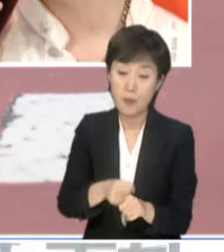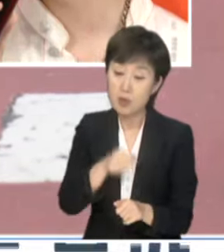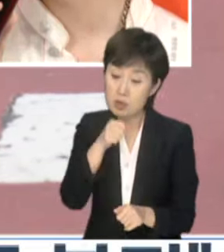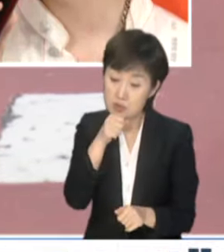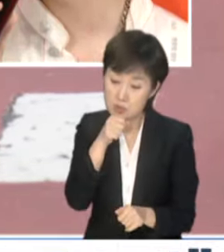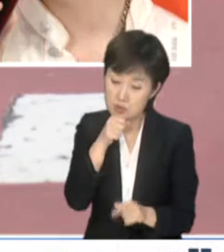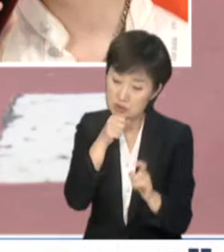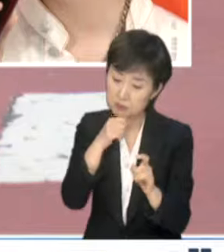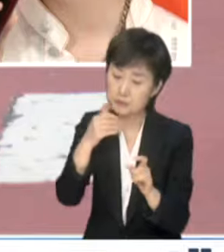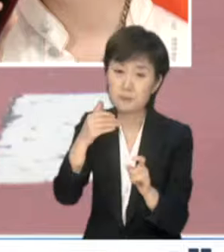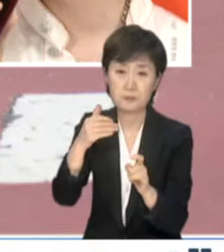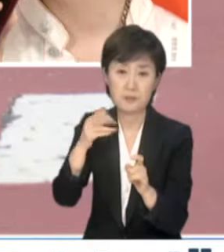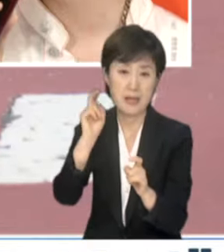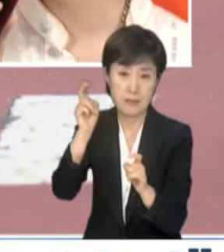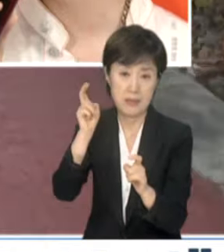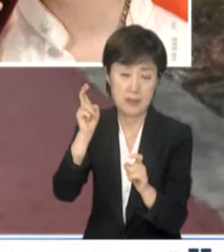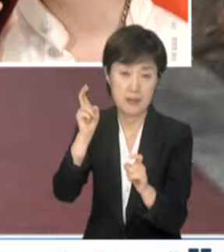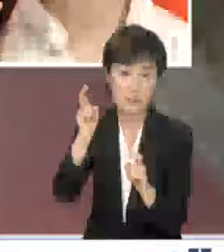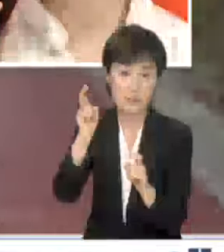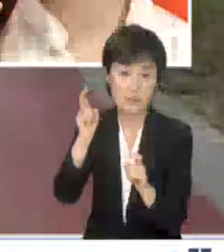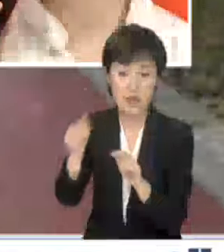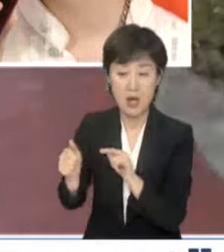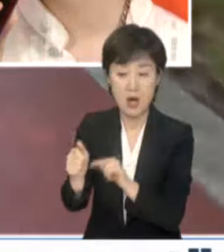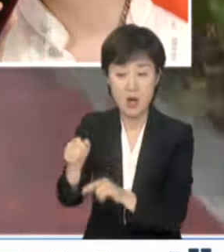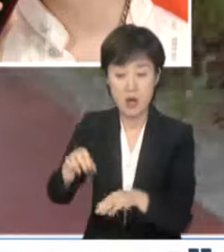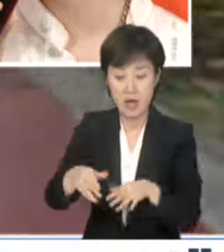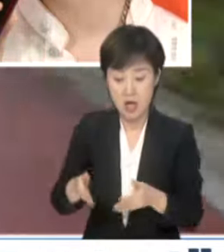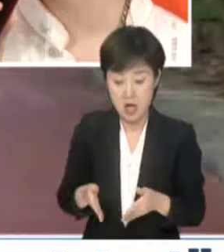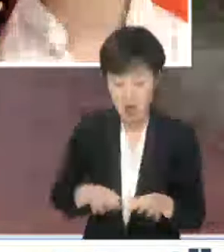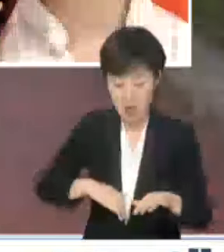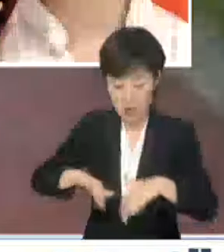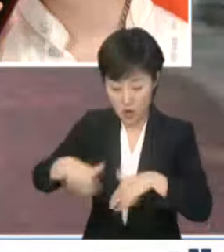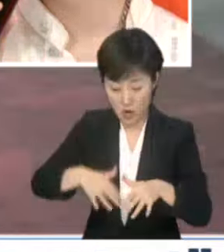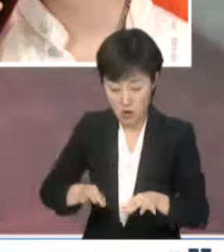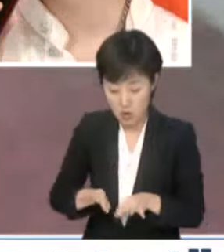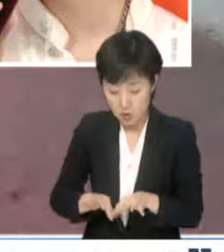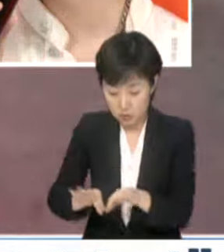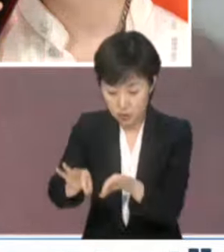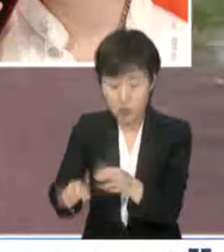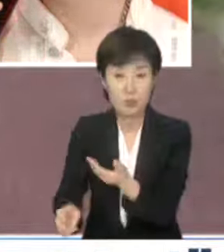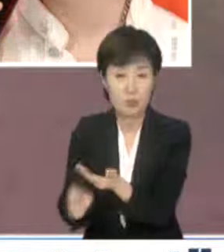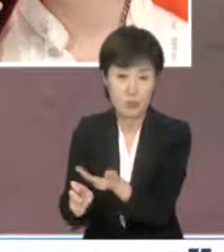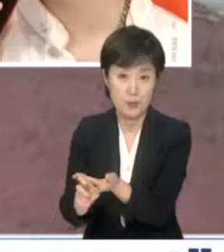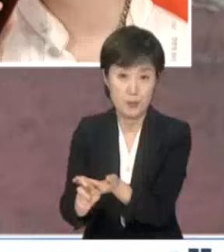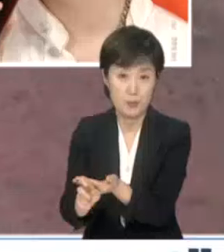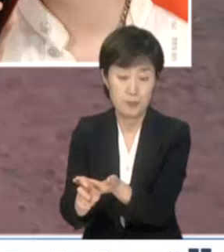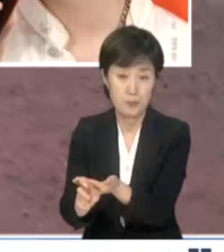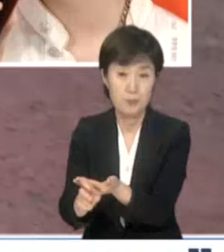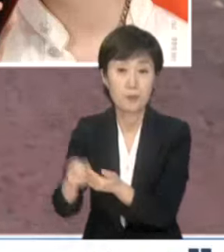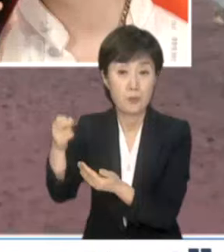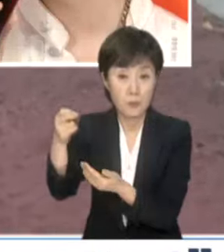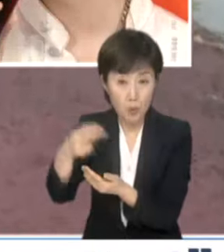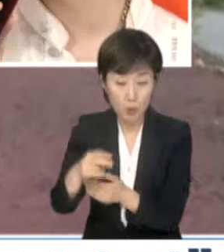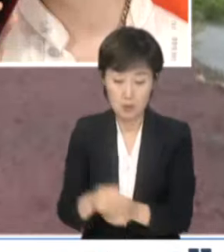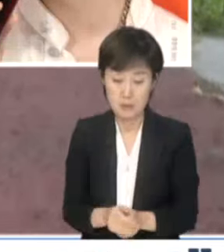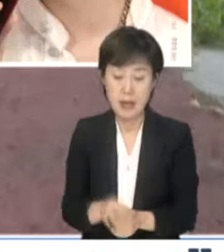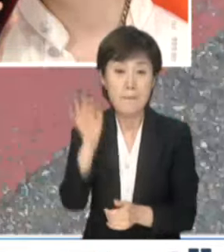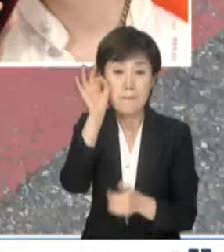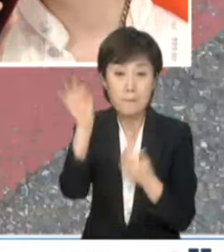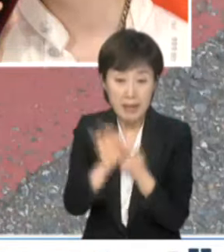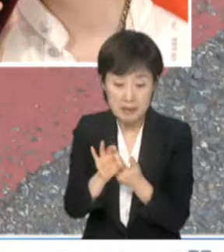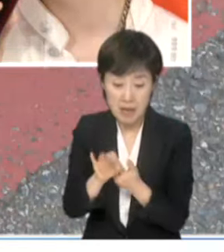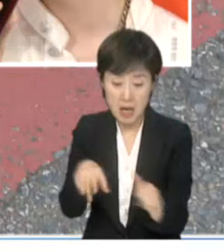10점 부과될 수 있기 때문에 이 행위 자체도 불법 행위라고 볼 수 있고 특히 인도에서 사고가 났을